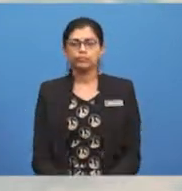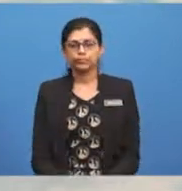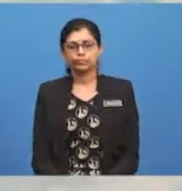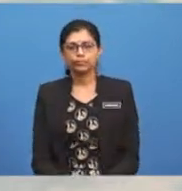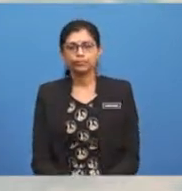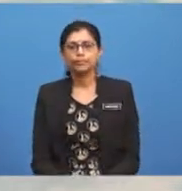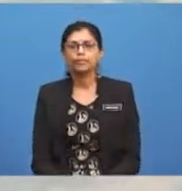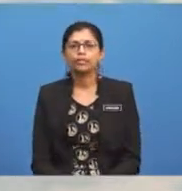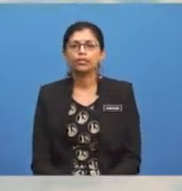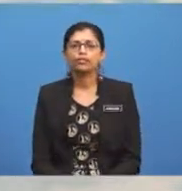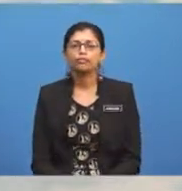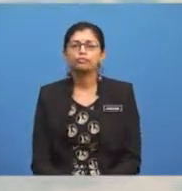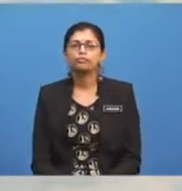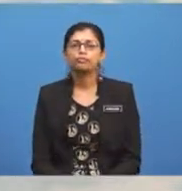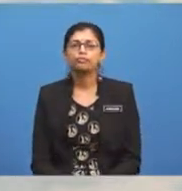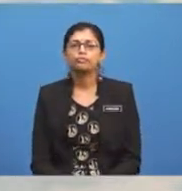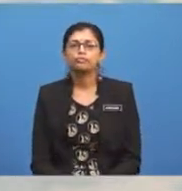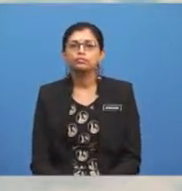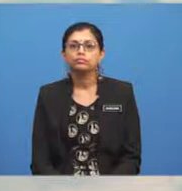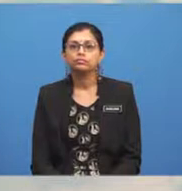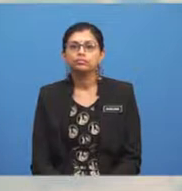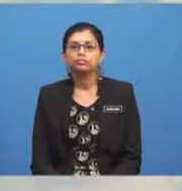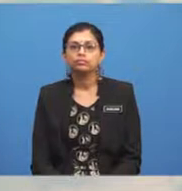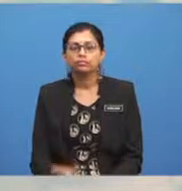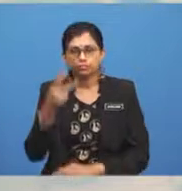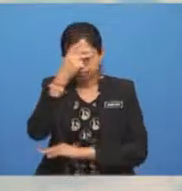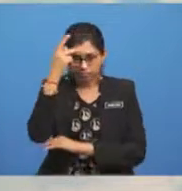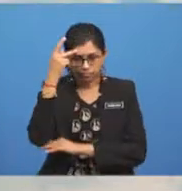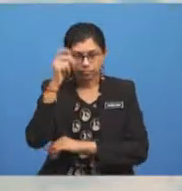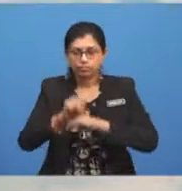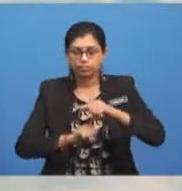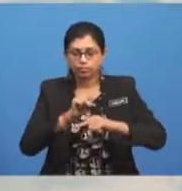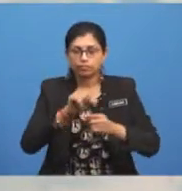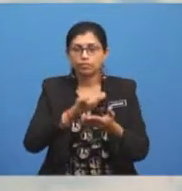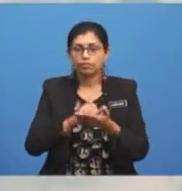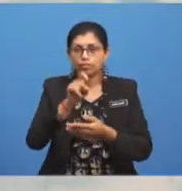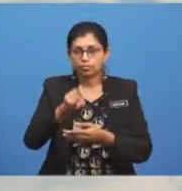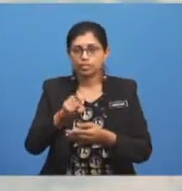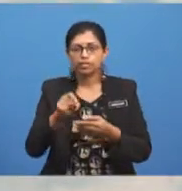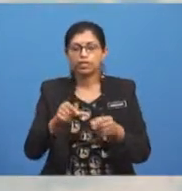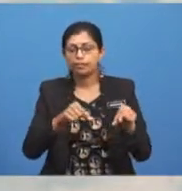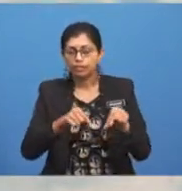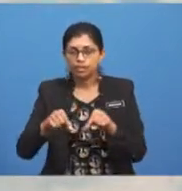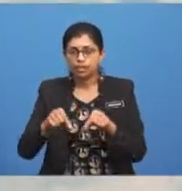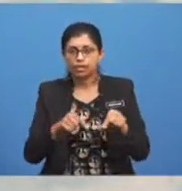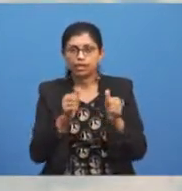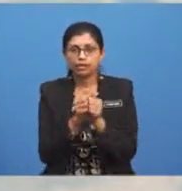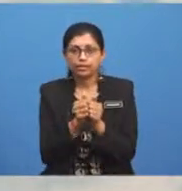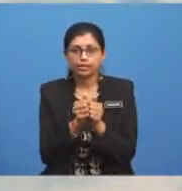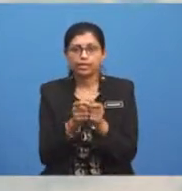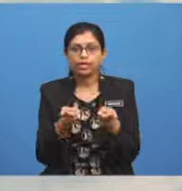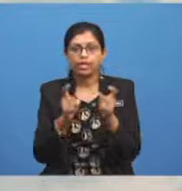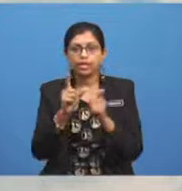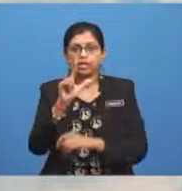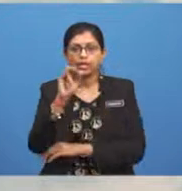Satelit yang dilancarkan ke angkasa lepas mestilah bergerak dengan laju linear, iaitu nilai V tadi yang